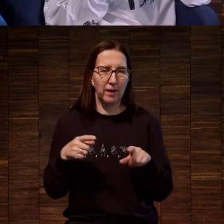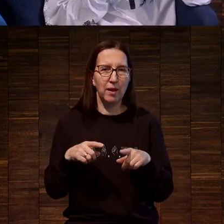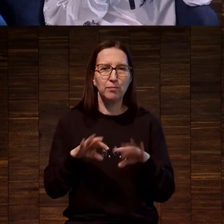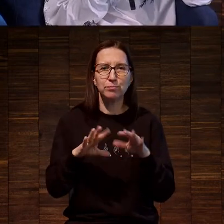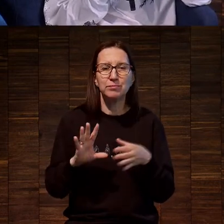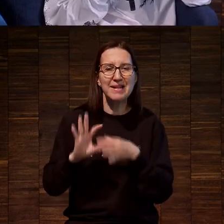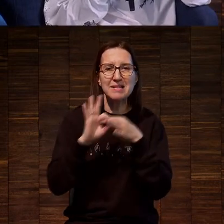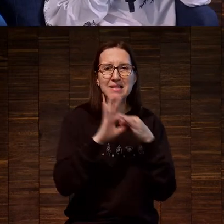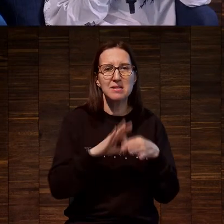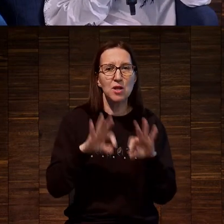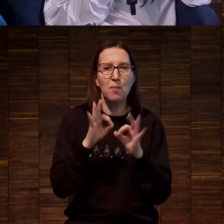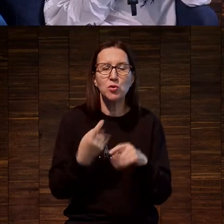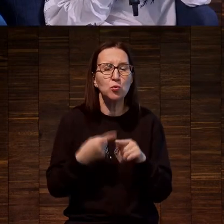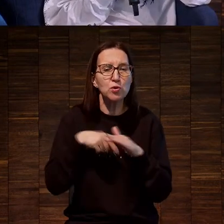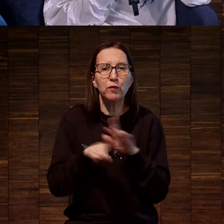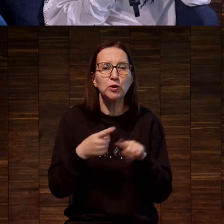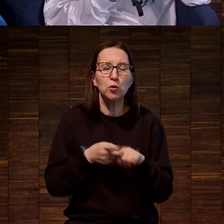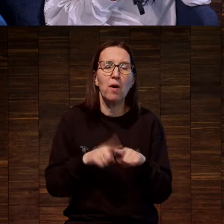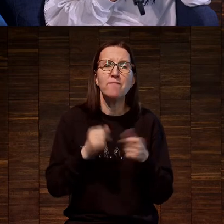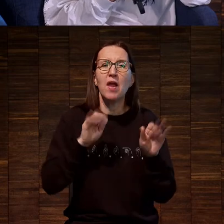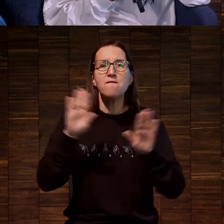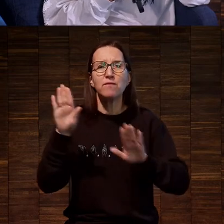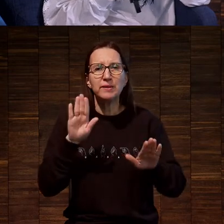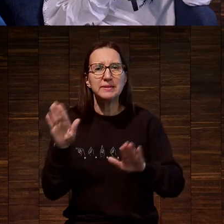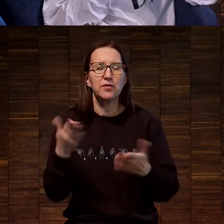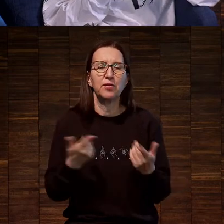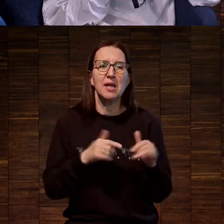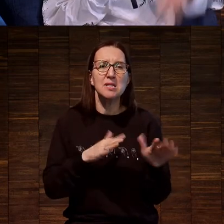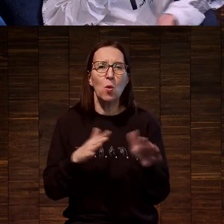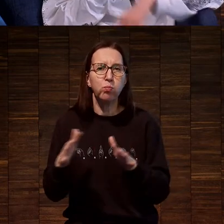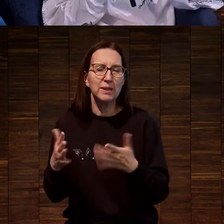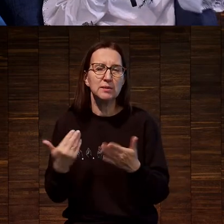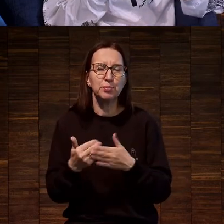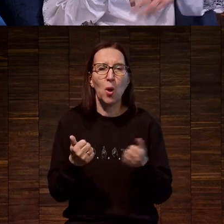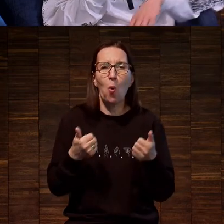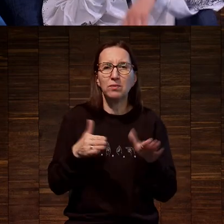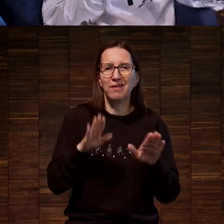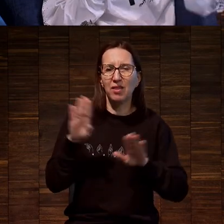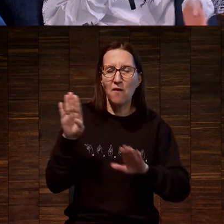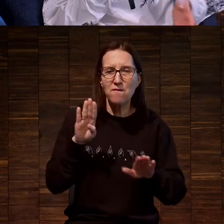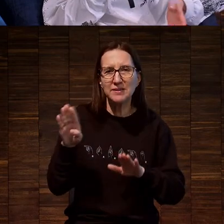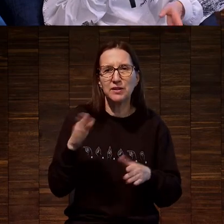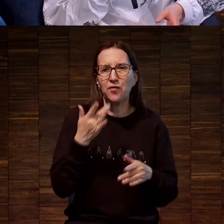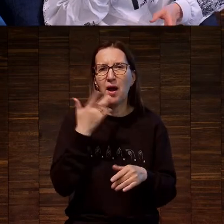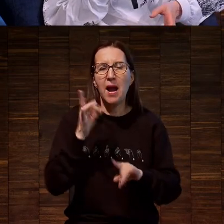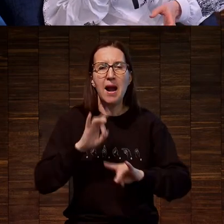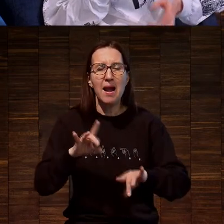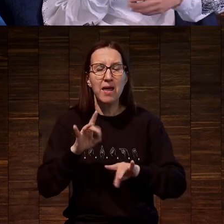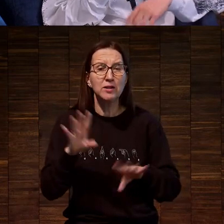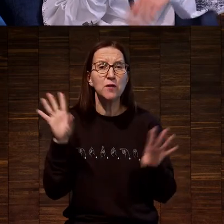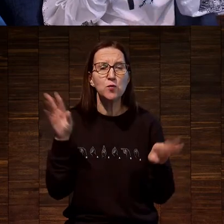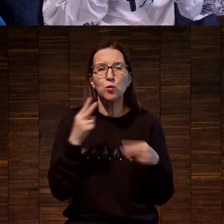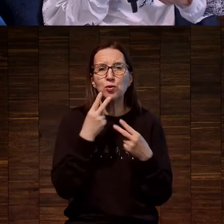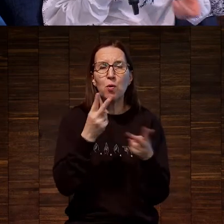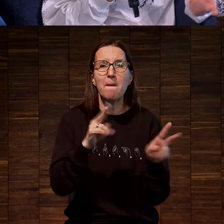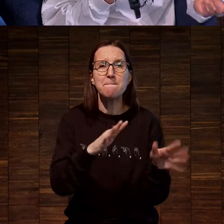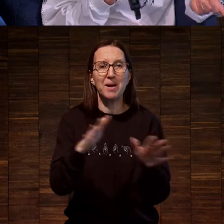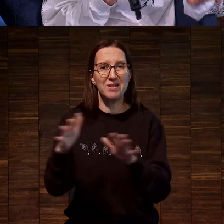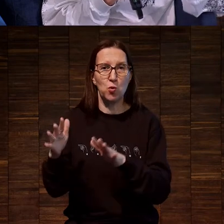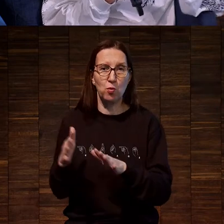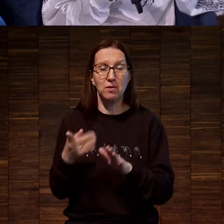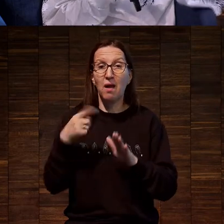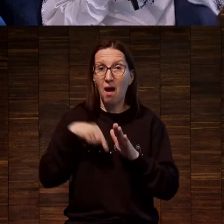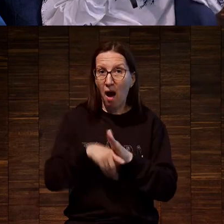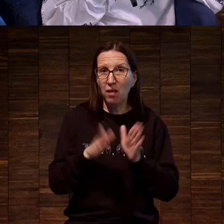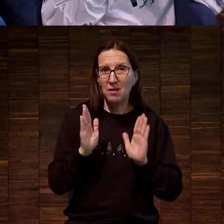это выставки, события, открытия, лекции, все связанные с ним вот эти процессы видимые. Вот. Но на самом